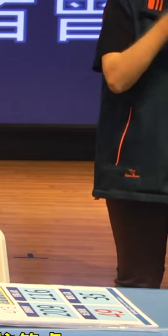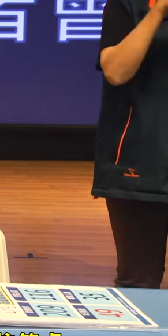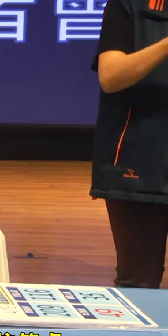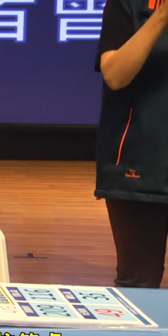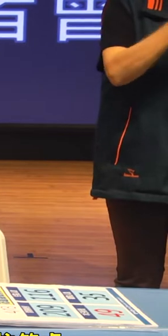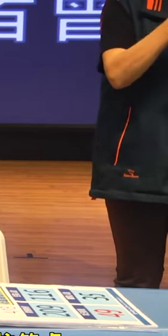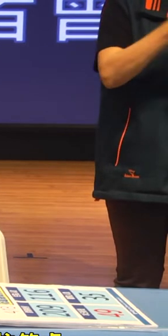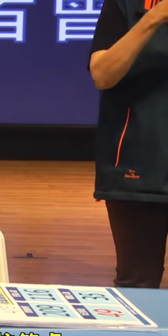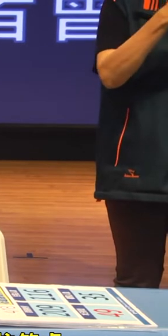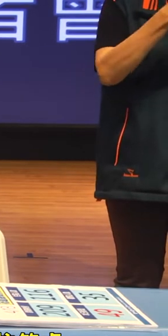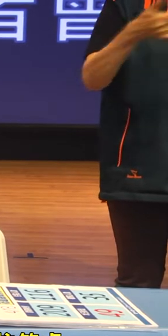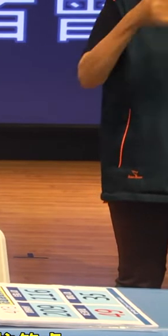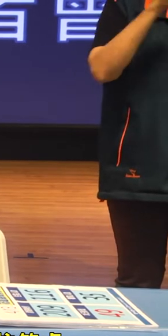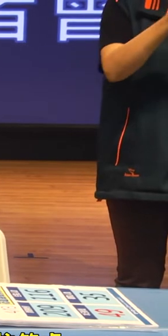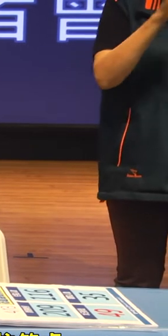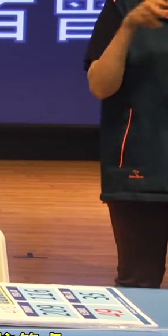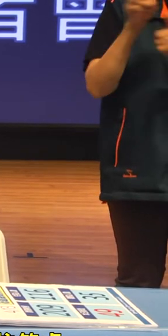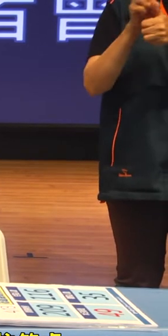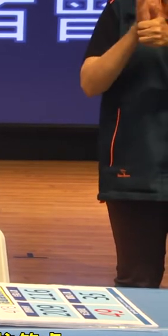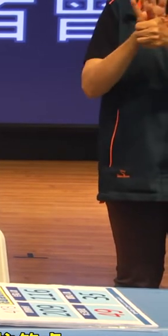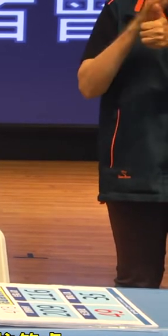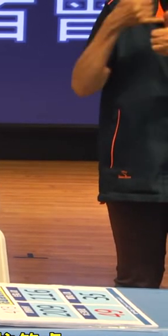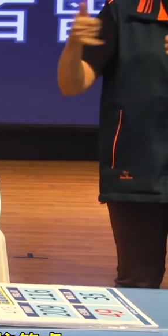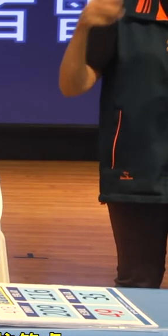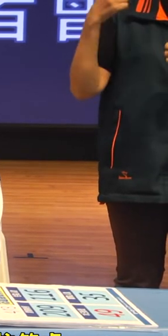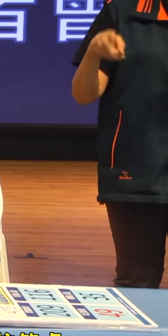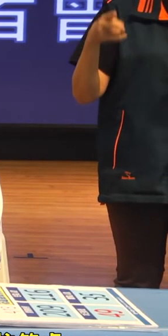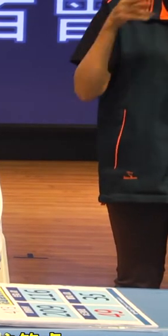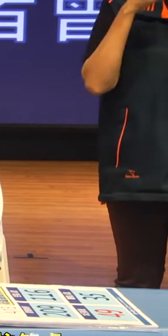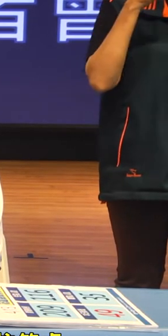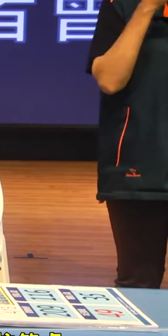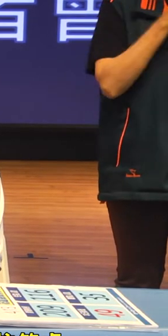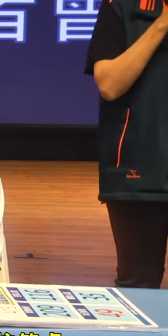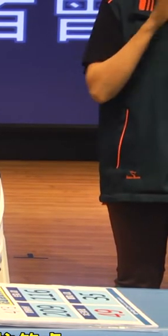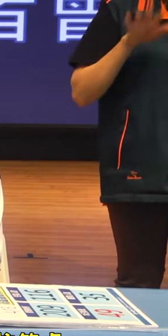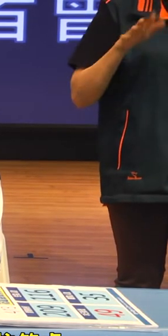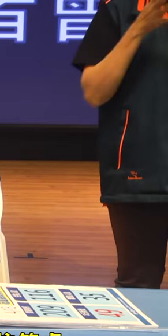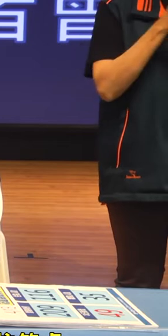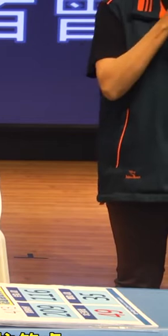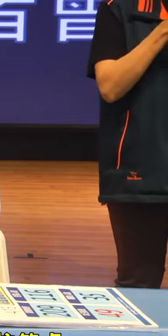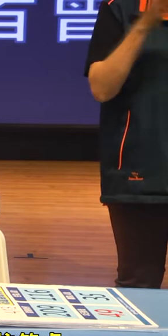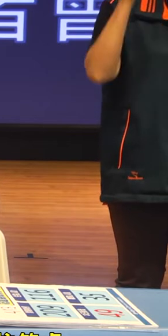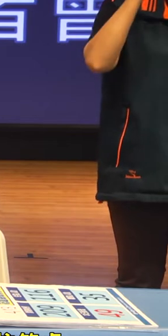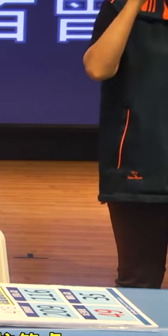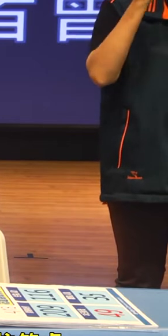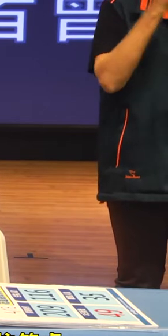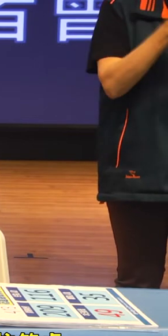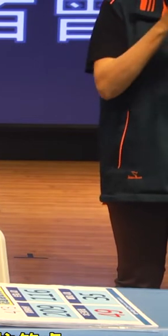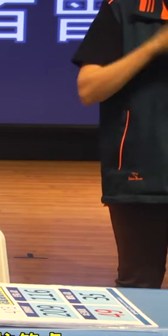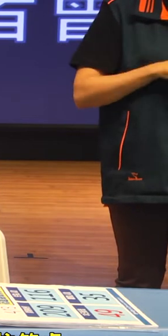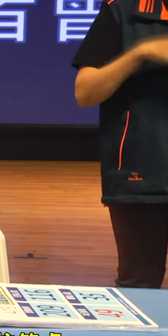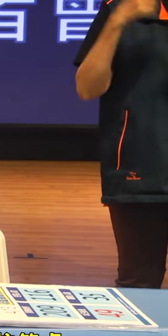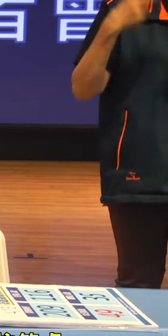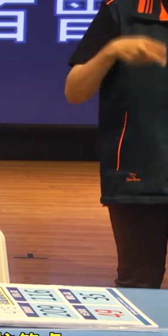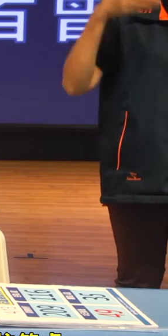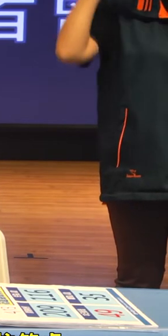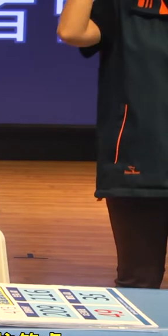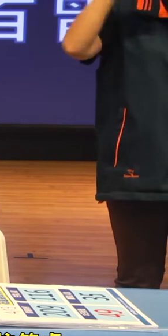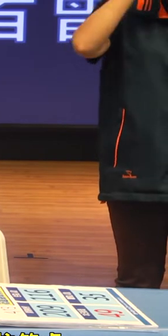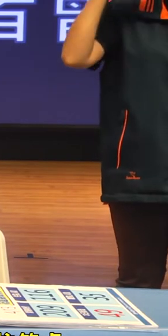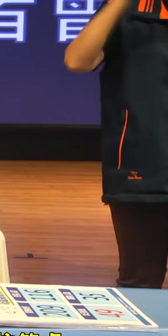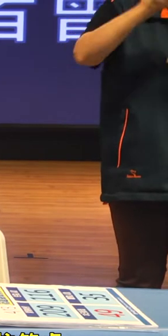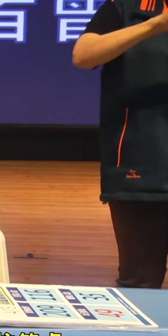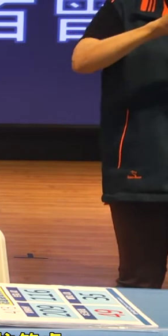工作人员，还有照护员以及2位疫调人还在疫调中。那另外在我们的奥斯卡美式餐厅的部